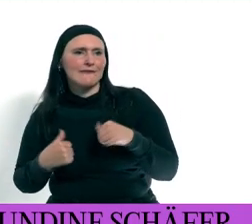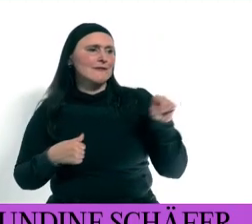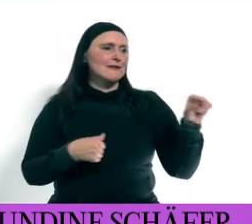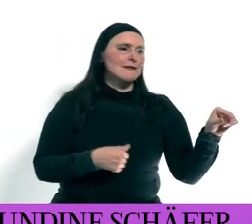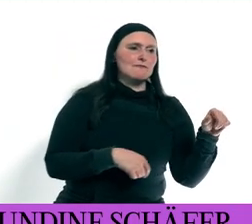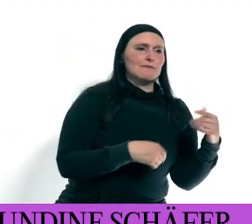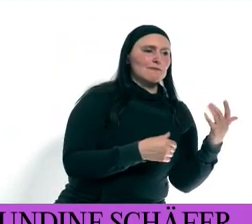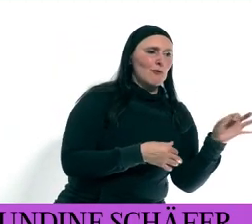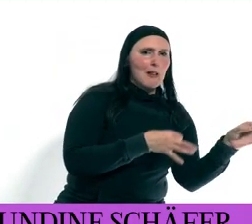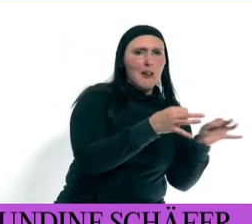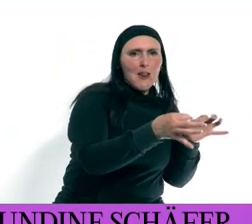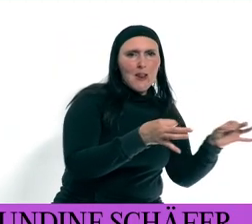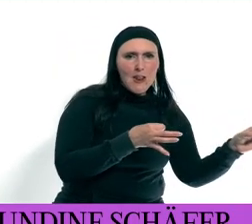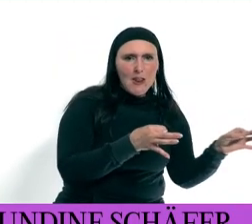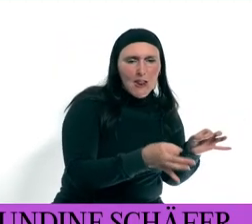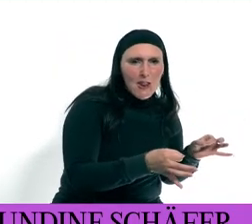hat.